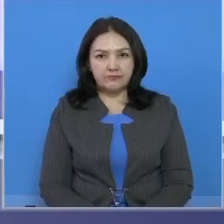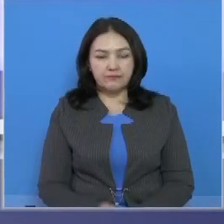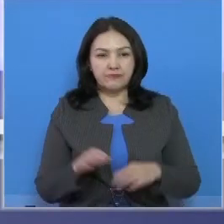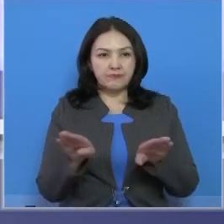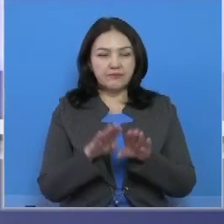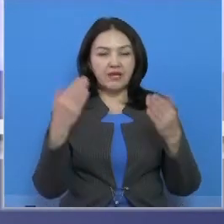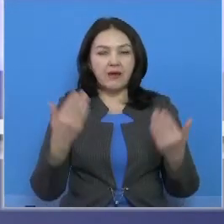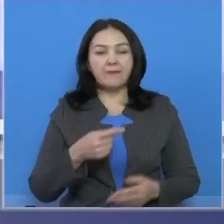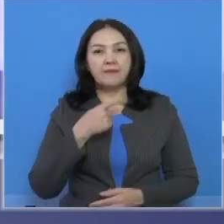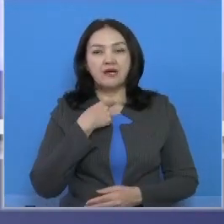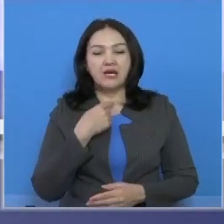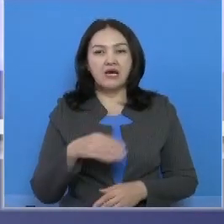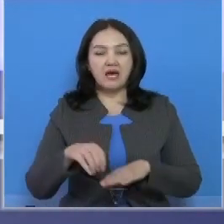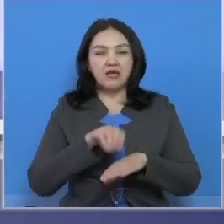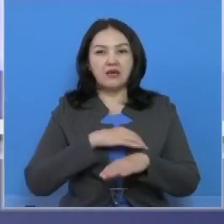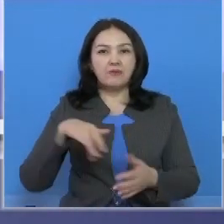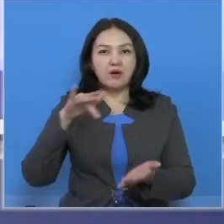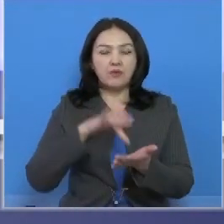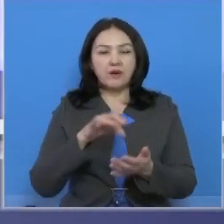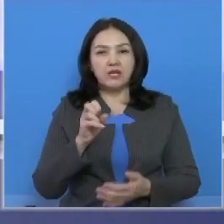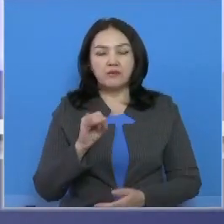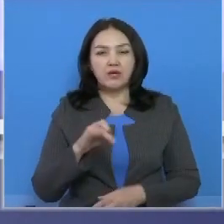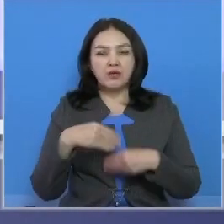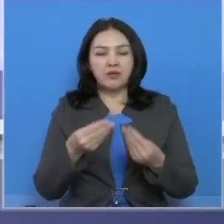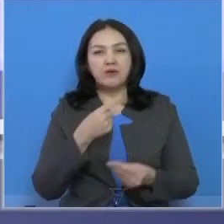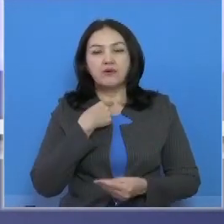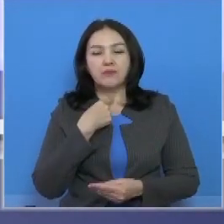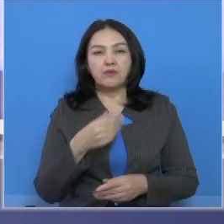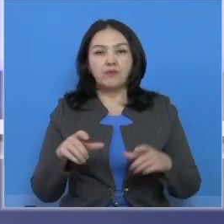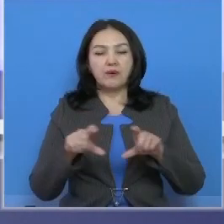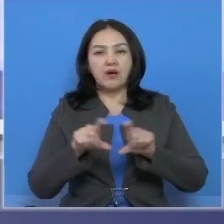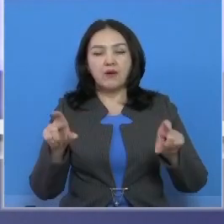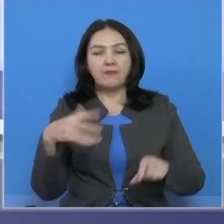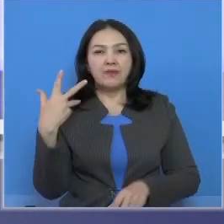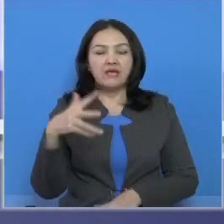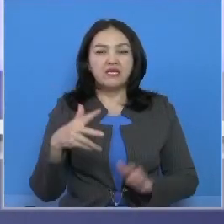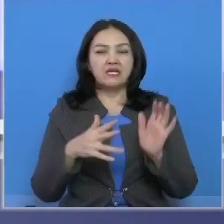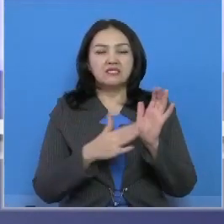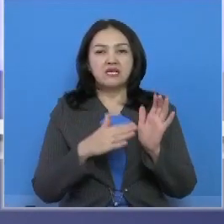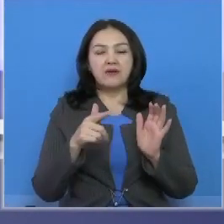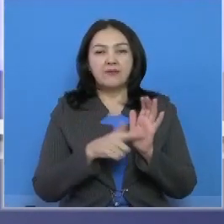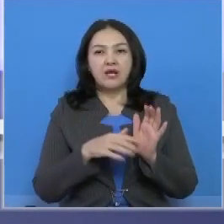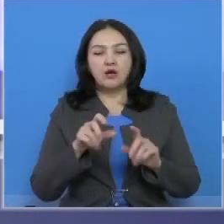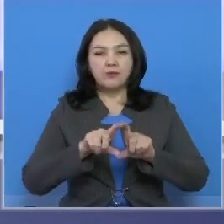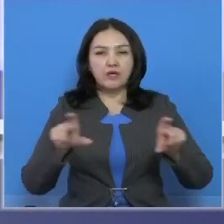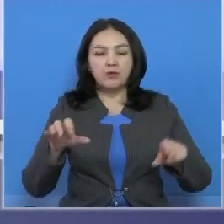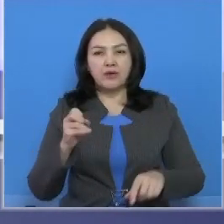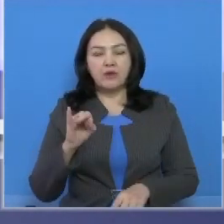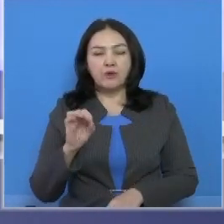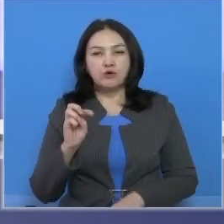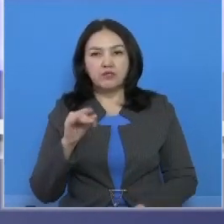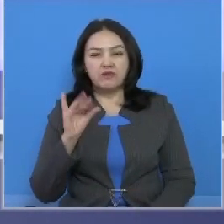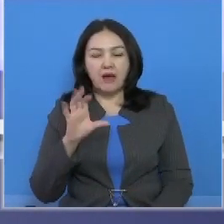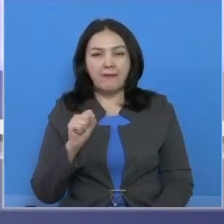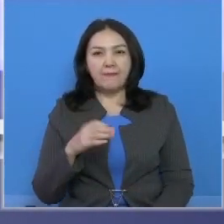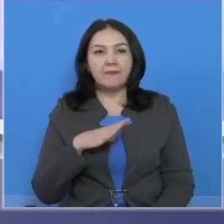также сегодня проголосовала Аким города амураджуребеков отдал свой голос на участке номер 57 действующим на базе школы гимназии имени